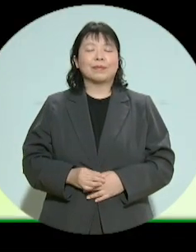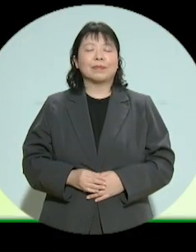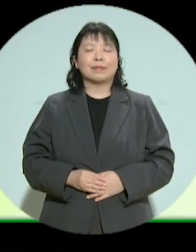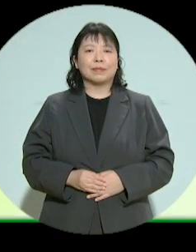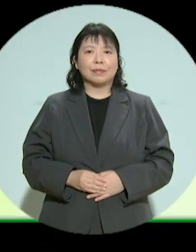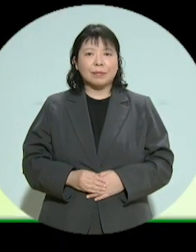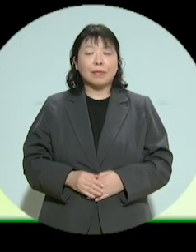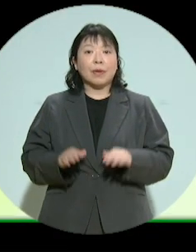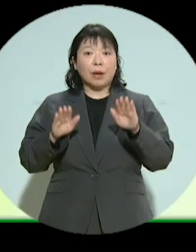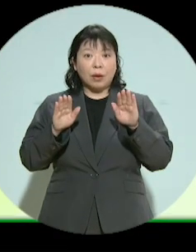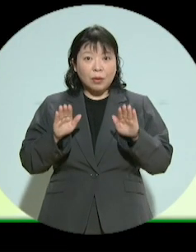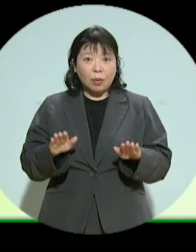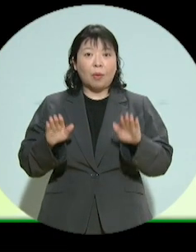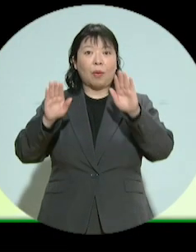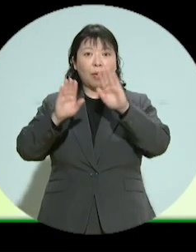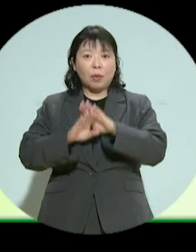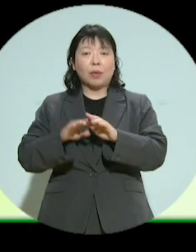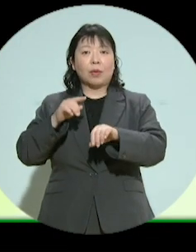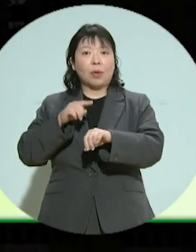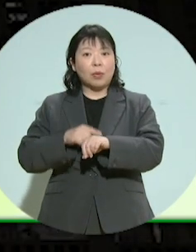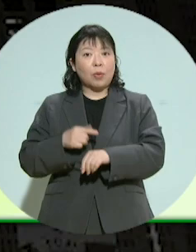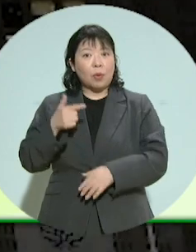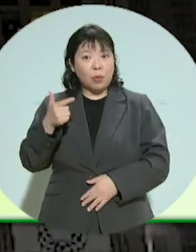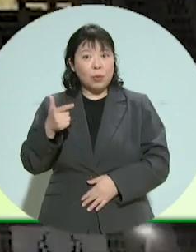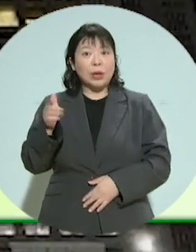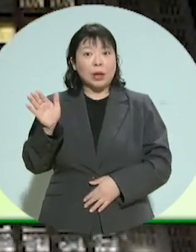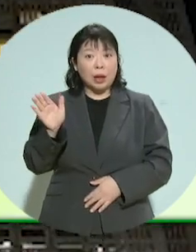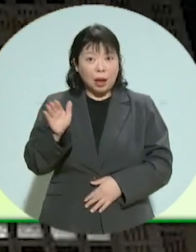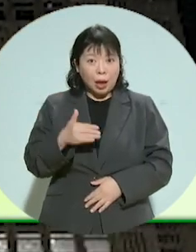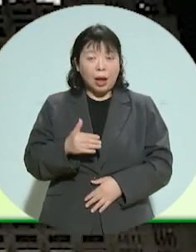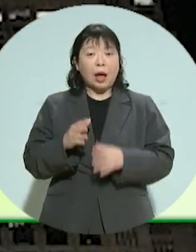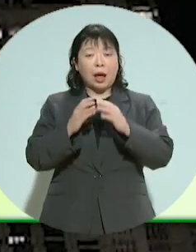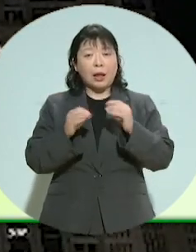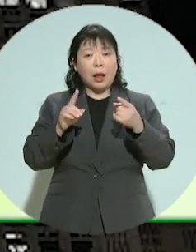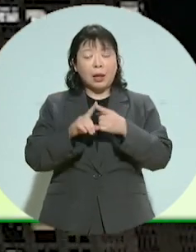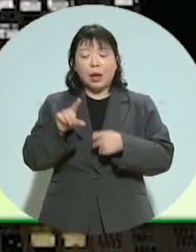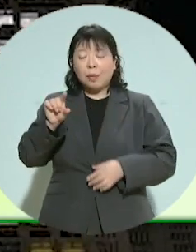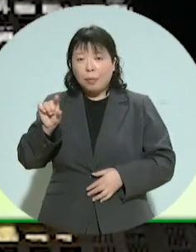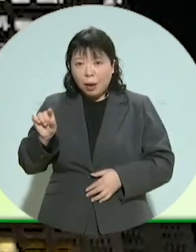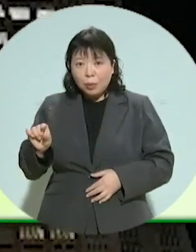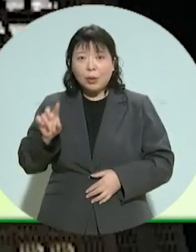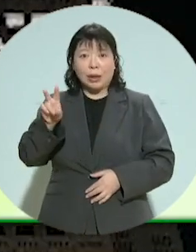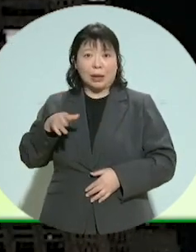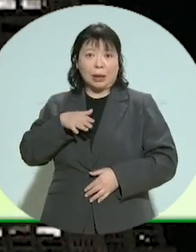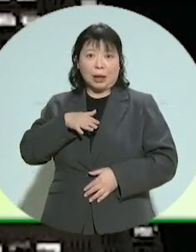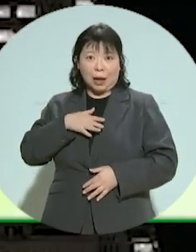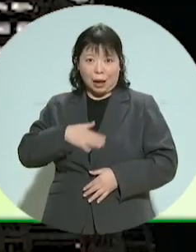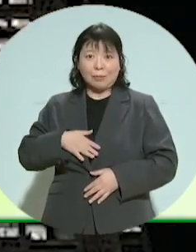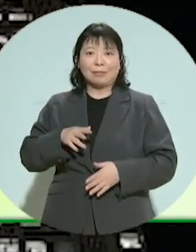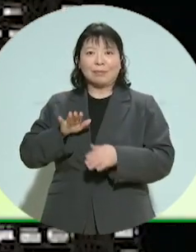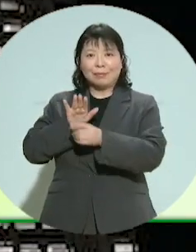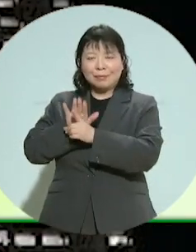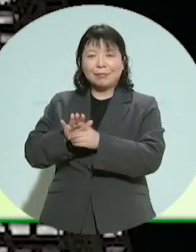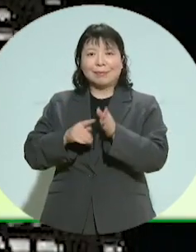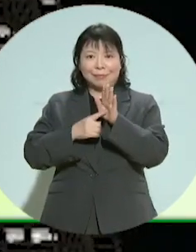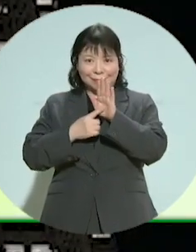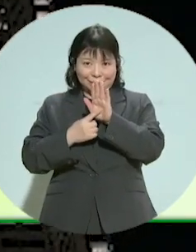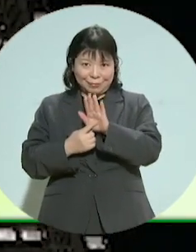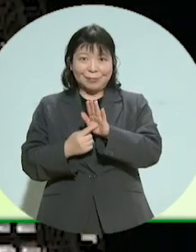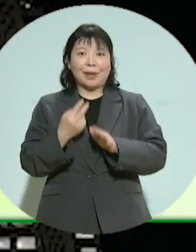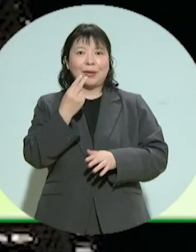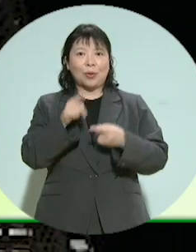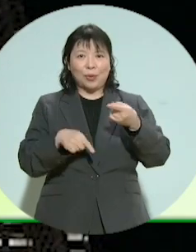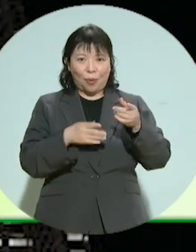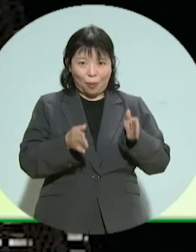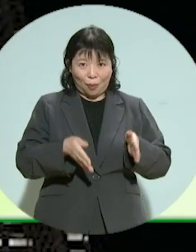また今日午後6時からは、性的マイノリティへの理解と支援を示すため、都庁舎とレインボーブリッジ